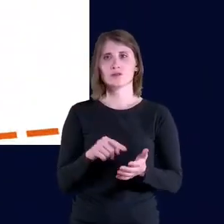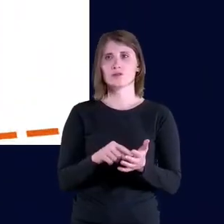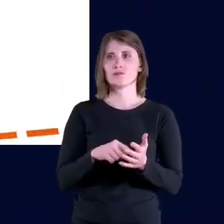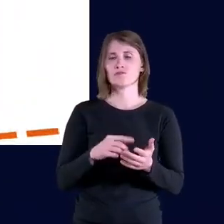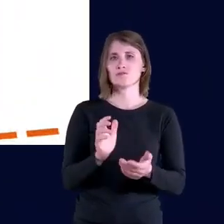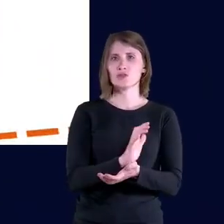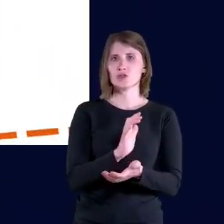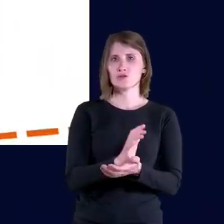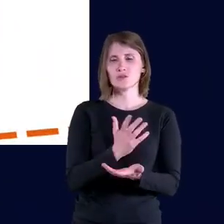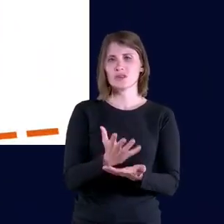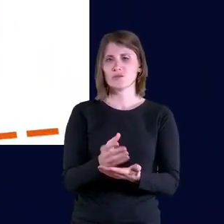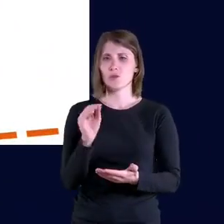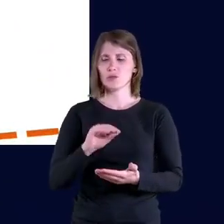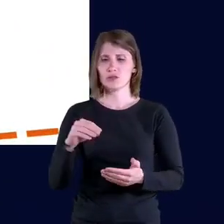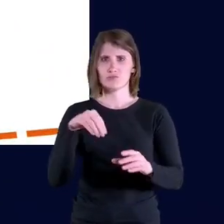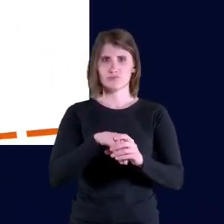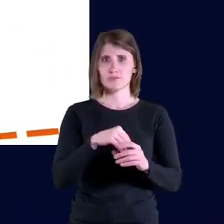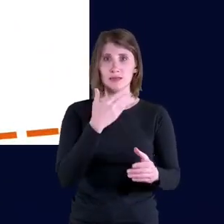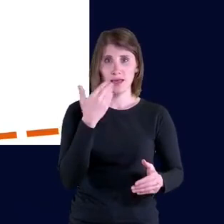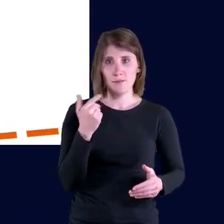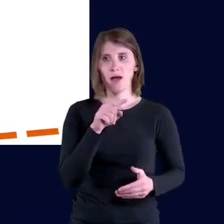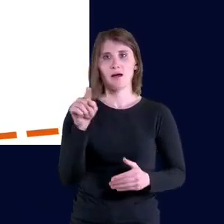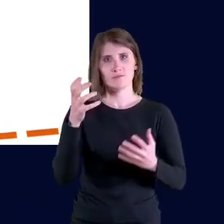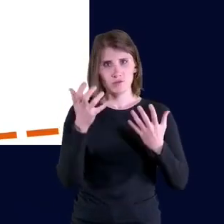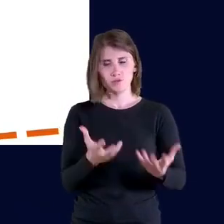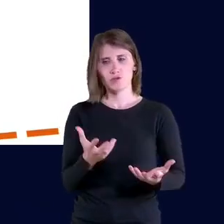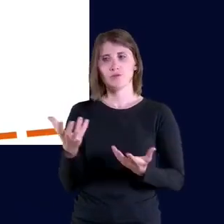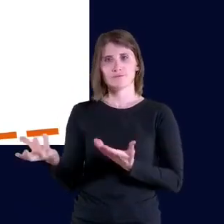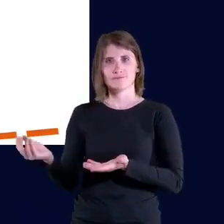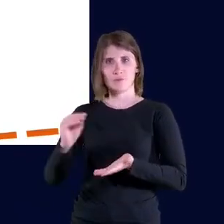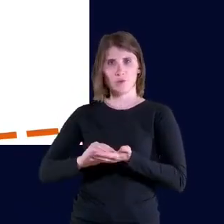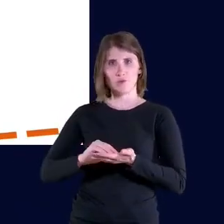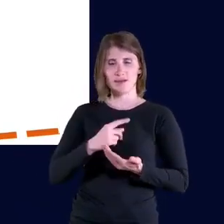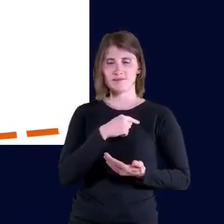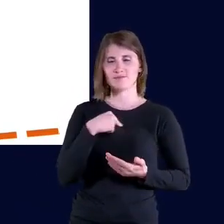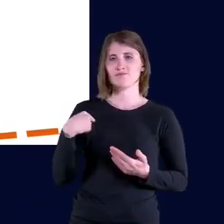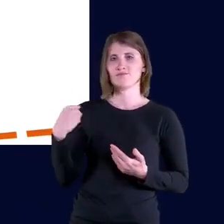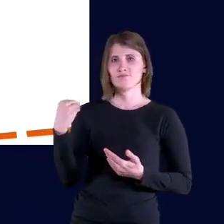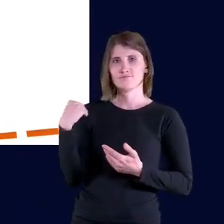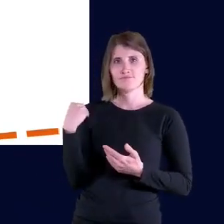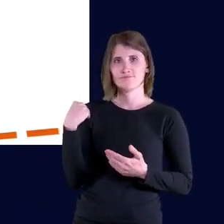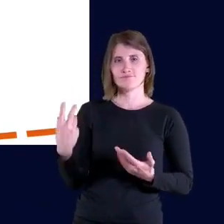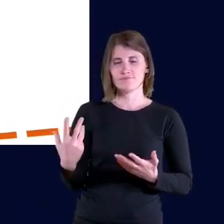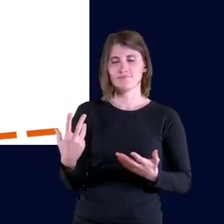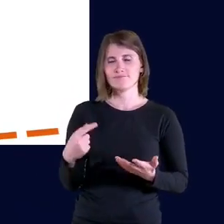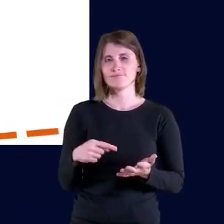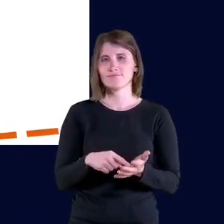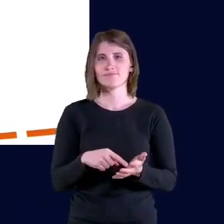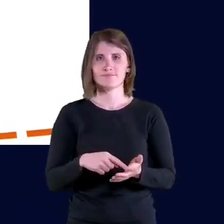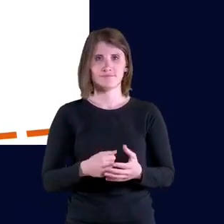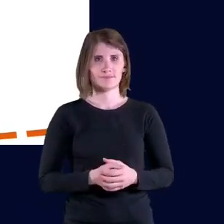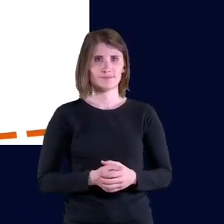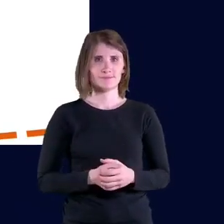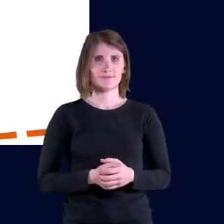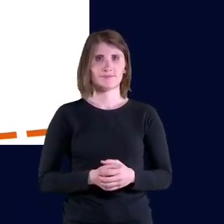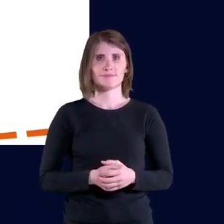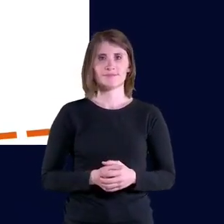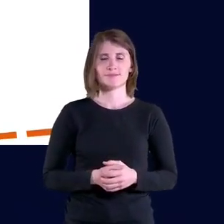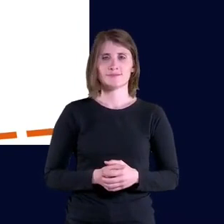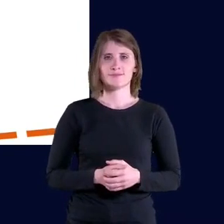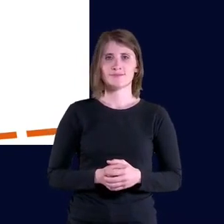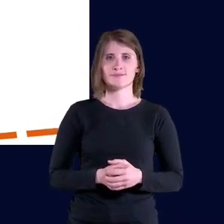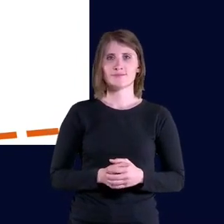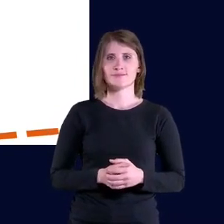opracowane A Chcieliby żeby się znalazło w naszej bazie to oczywiście mogą w ten sposób do nas